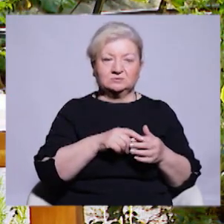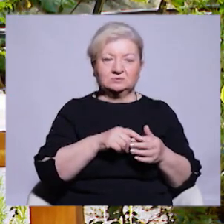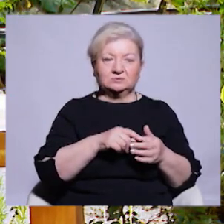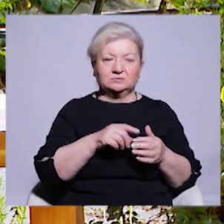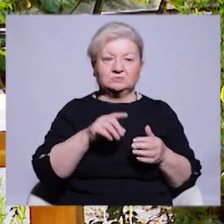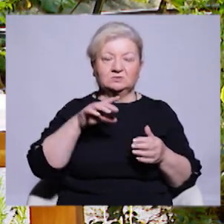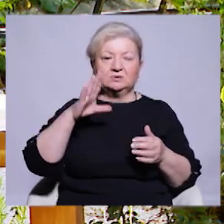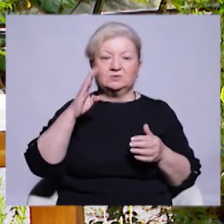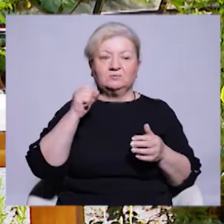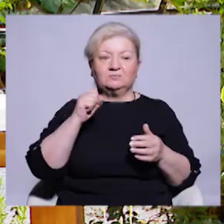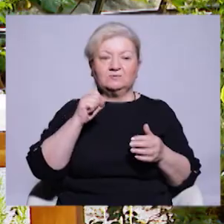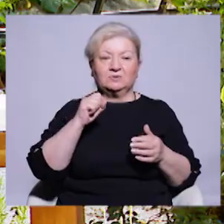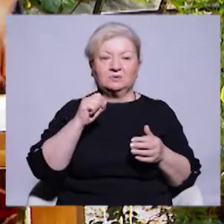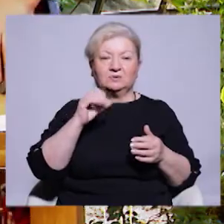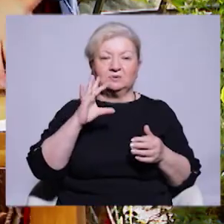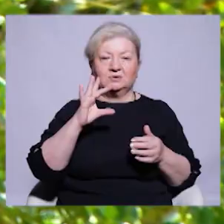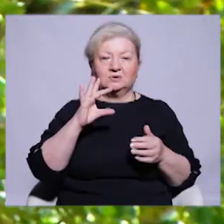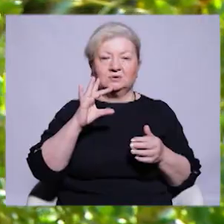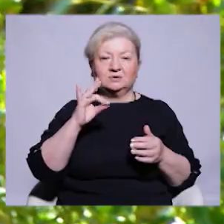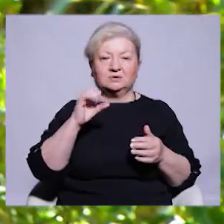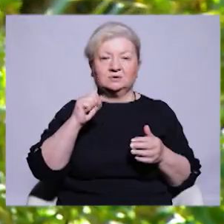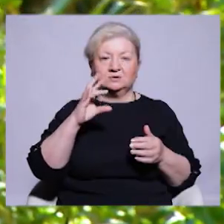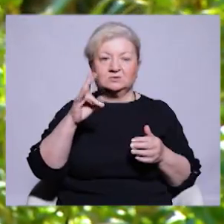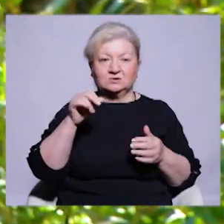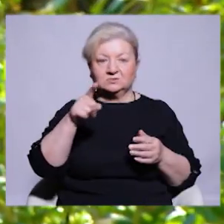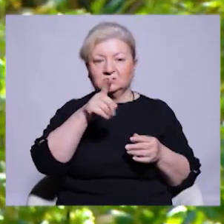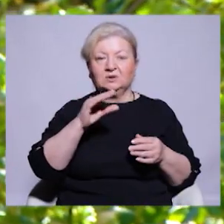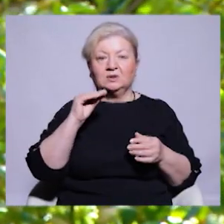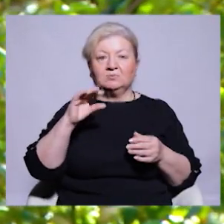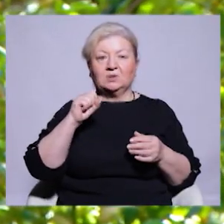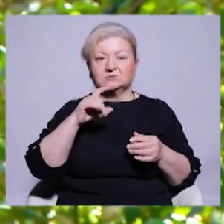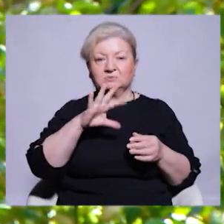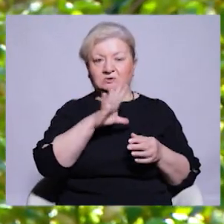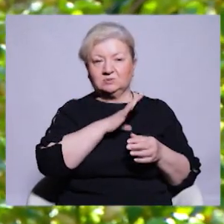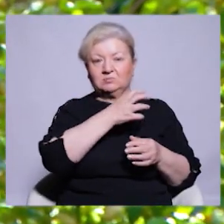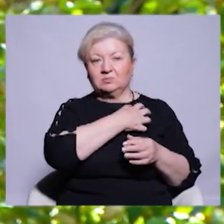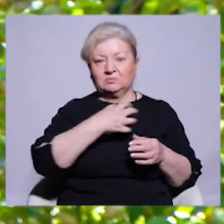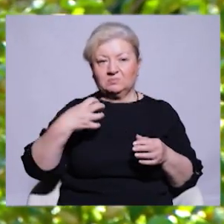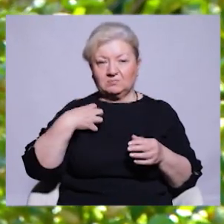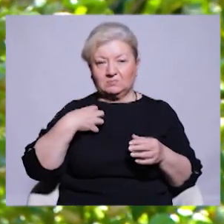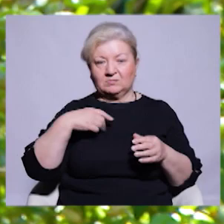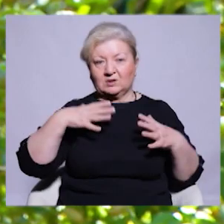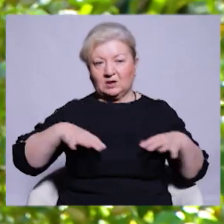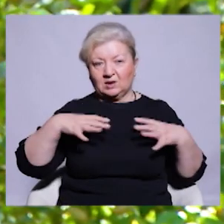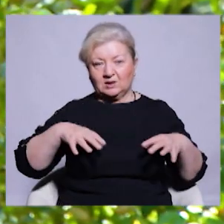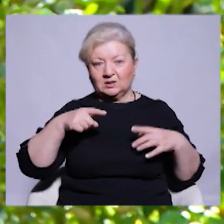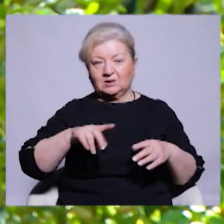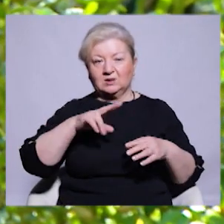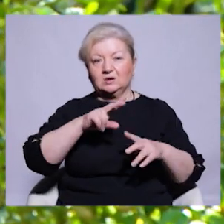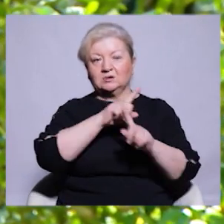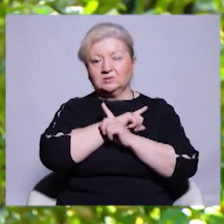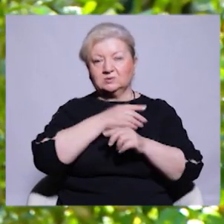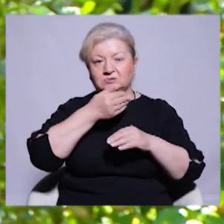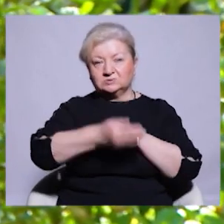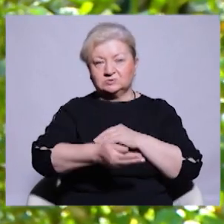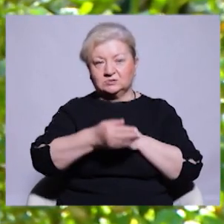ვარანი. ვარან ხოსრო ტანგი. ფარსმანი გახლდათ ქართლის მეფე. ფარსმანის